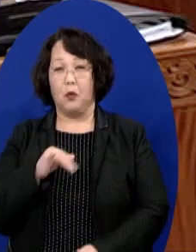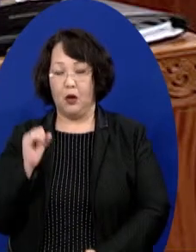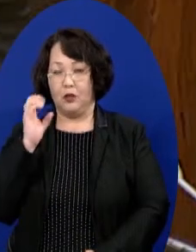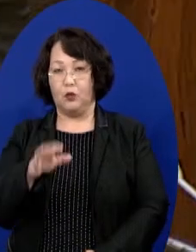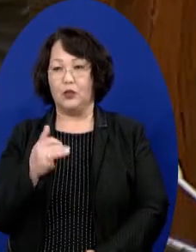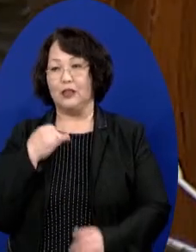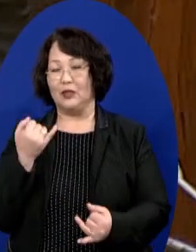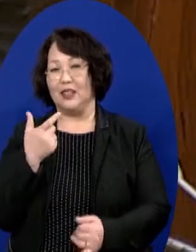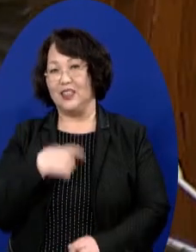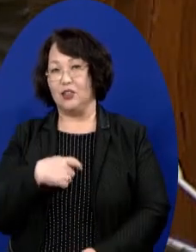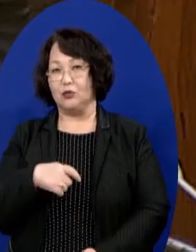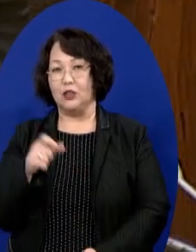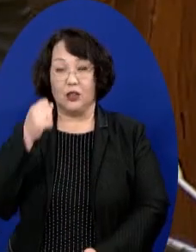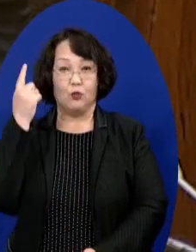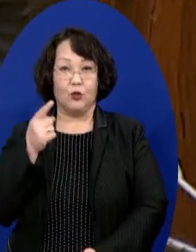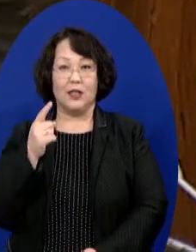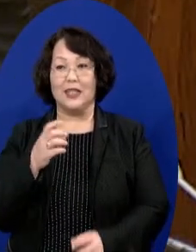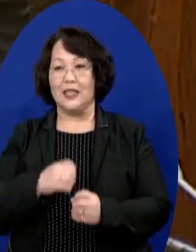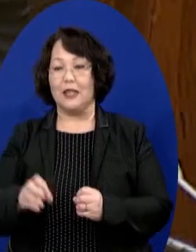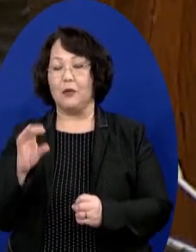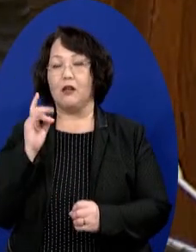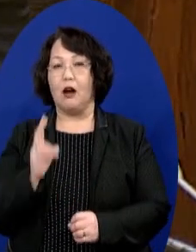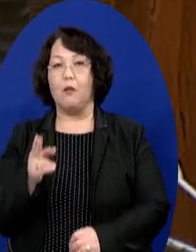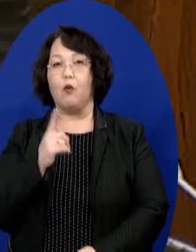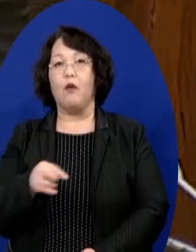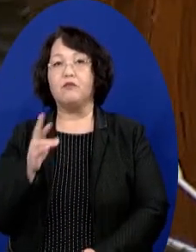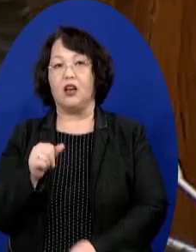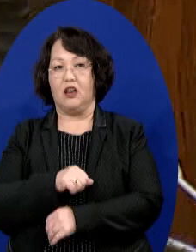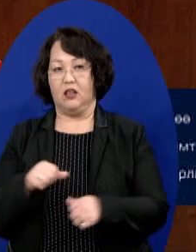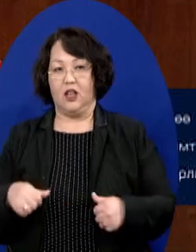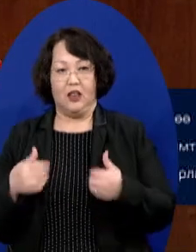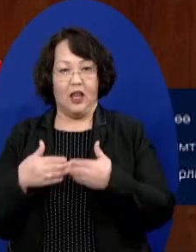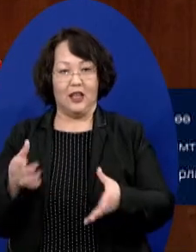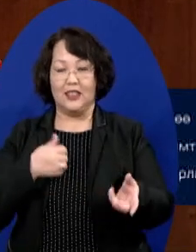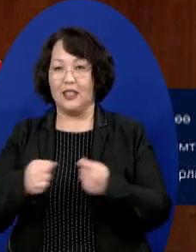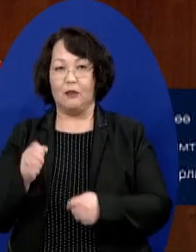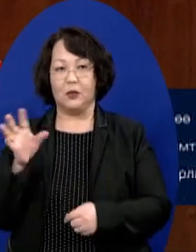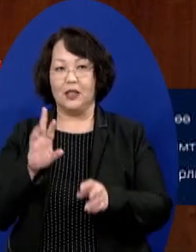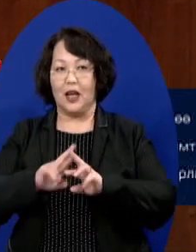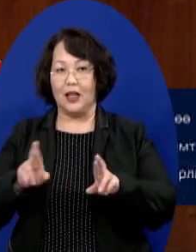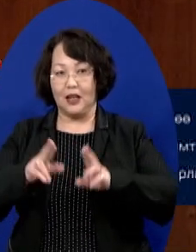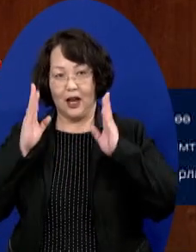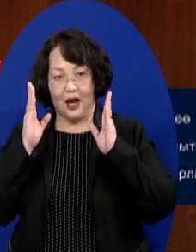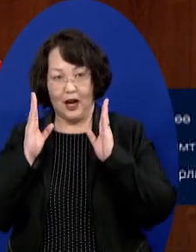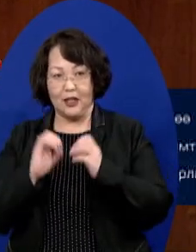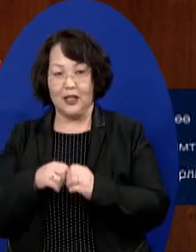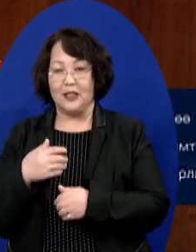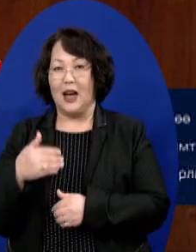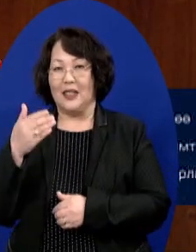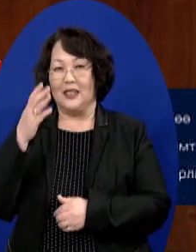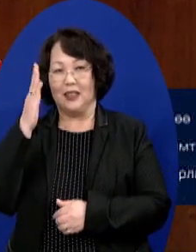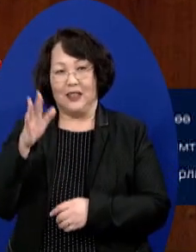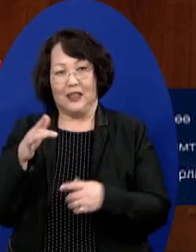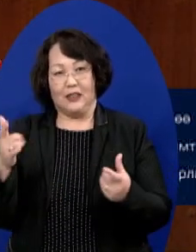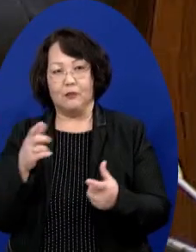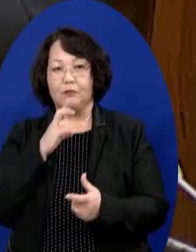хувьд эрчим хүчний салбарын компаниудын хувьцаа нас нь олон нийтэд худалдах биш ялгаа заагтаа хандах цаашид үүсч болзошгүй